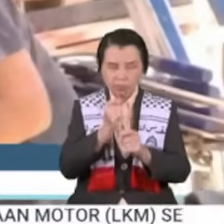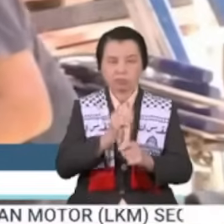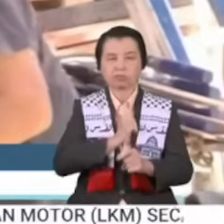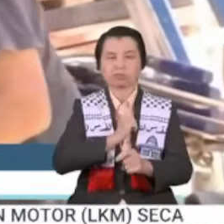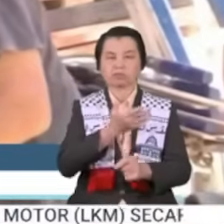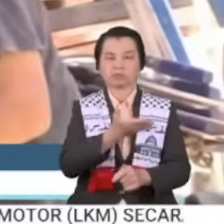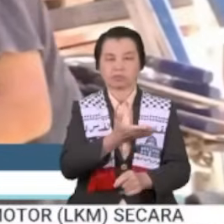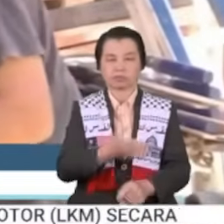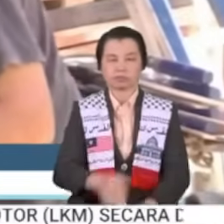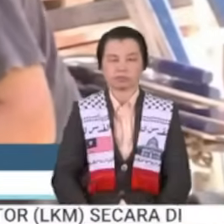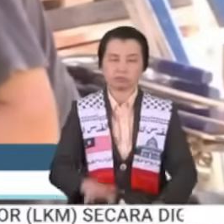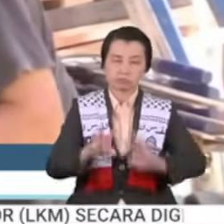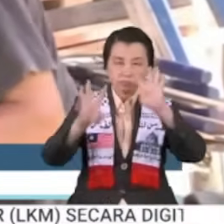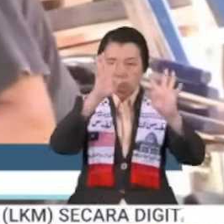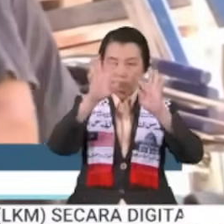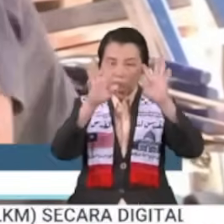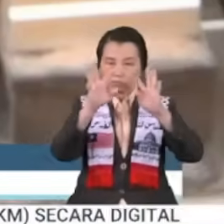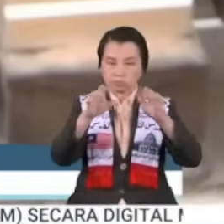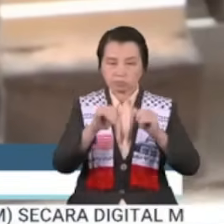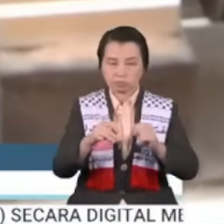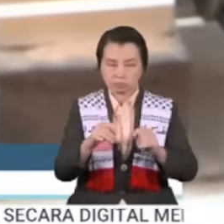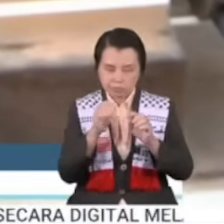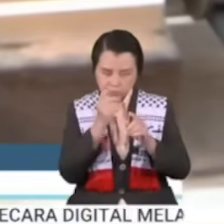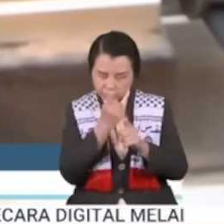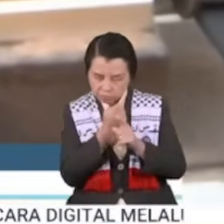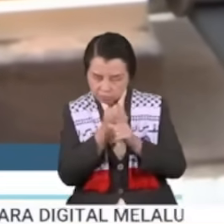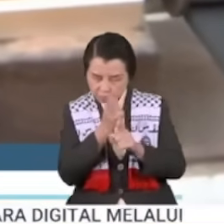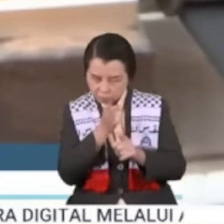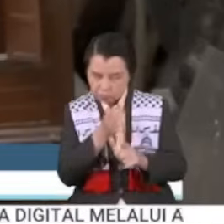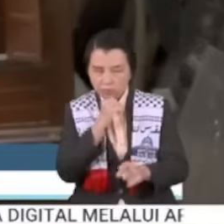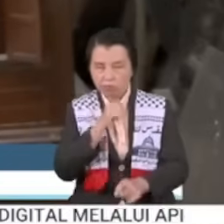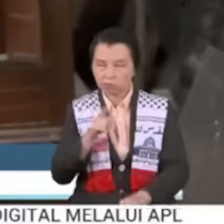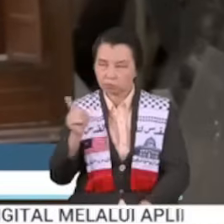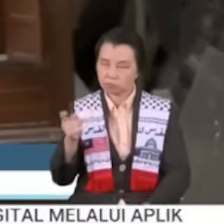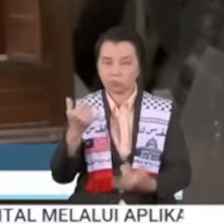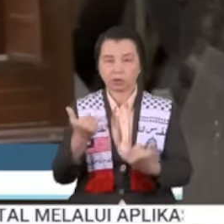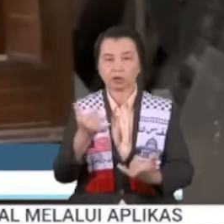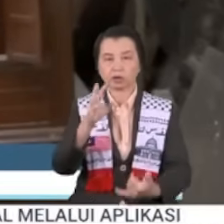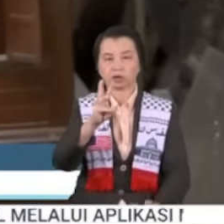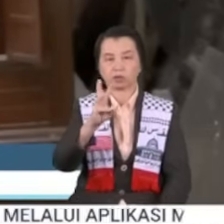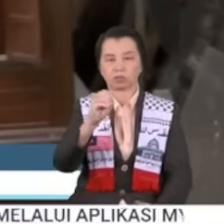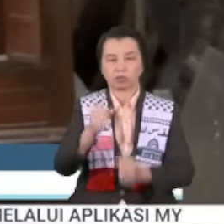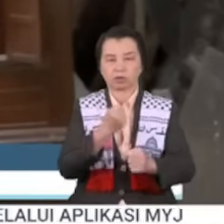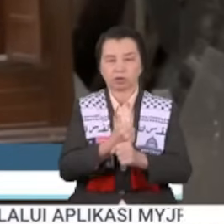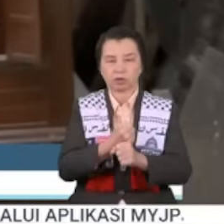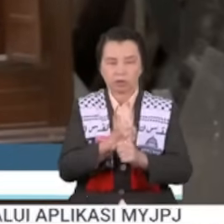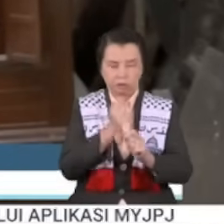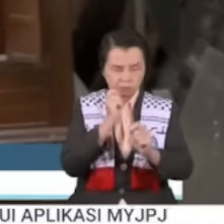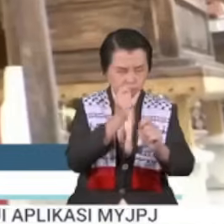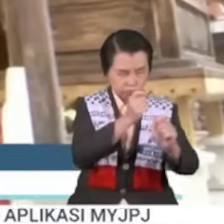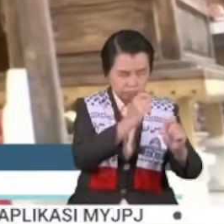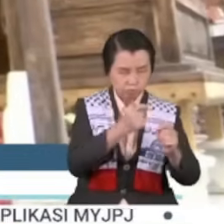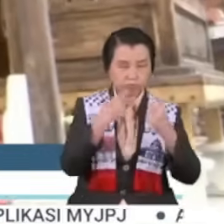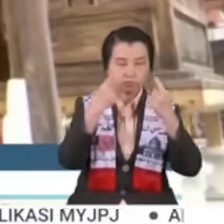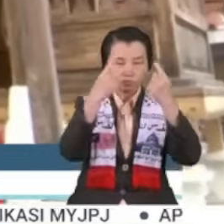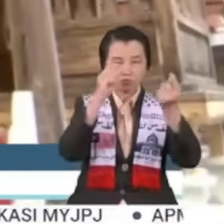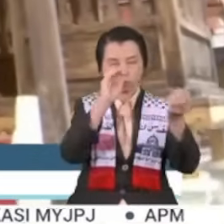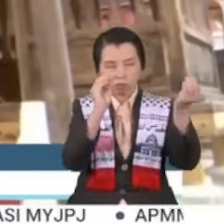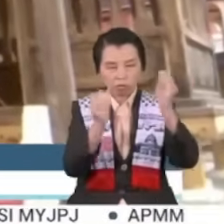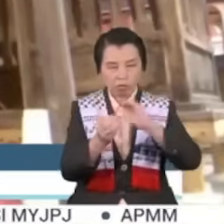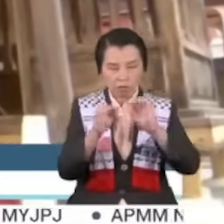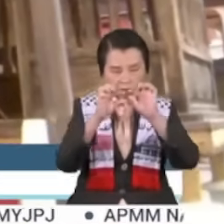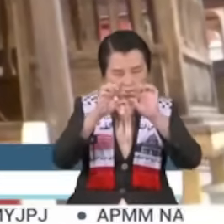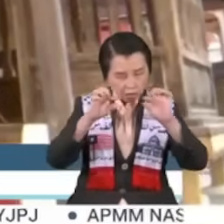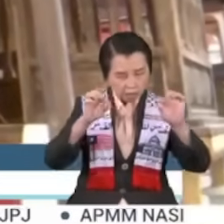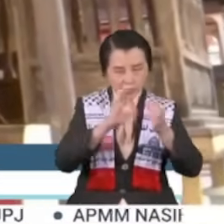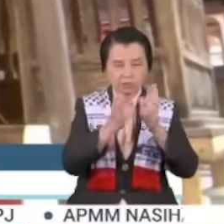itu kreativiti serta ketelitian Basir Ali 60 tahun dengan sentuhan seni halus berjaya mengubah kepingan